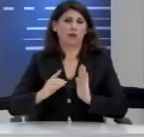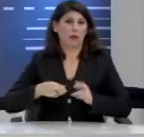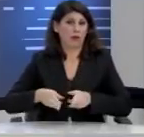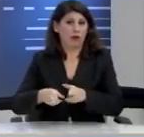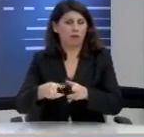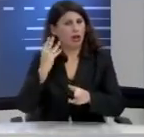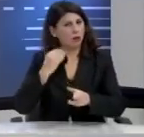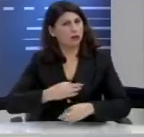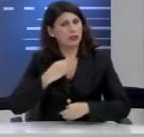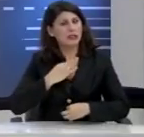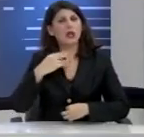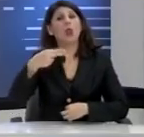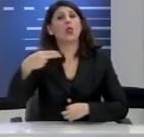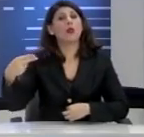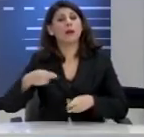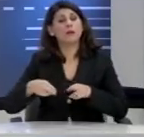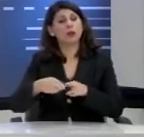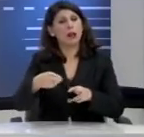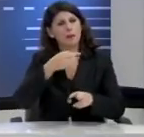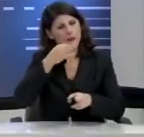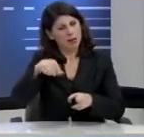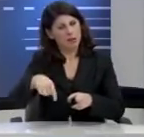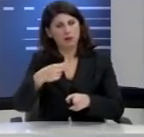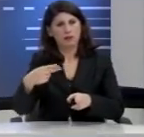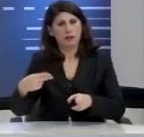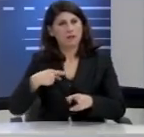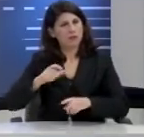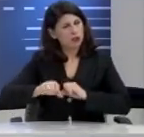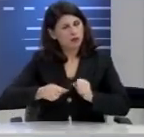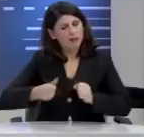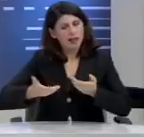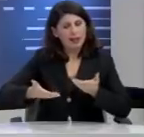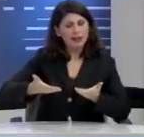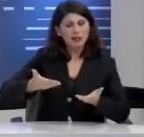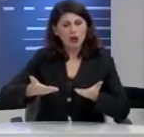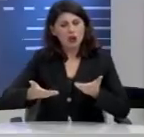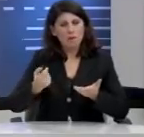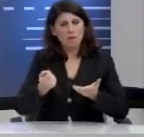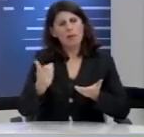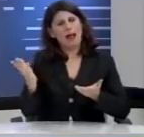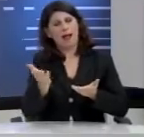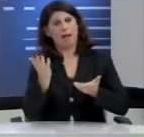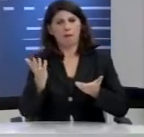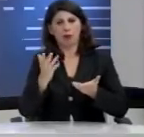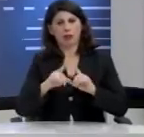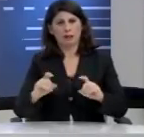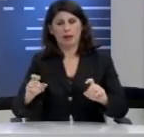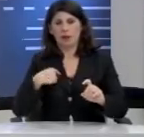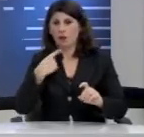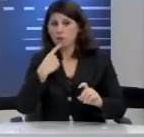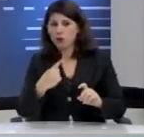το θέμα αυτό και προσπάθησε να εξορροπήσει κάπως τα πράγματα λέγοντας ότι